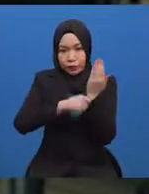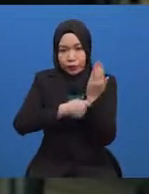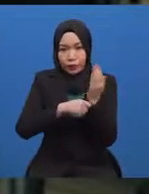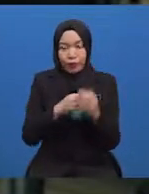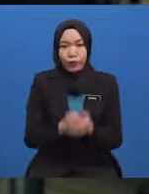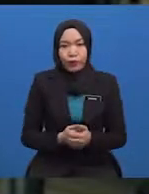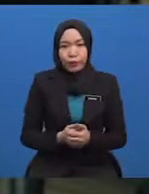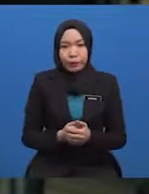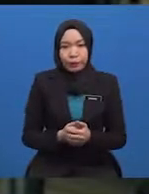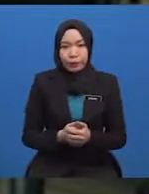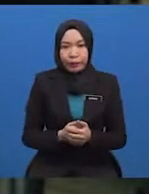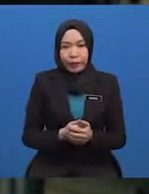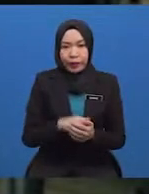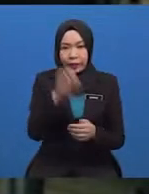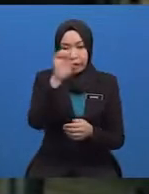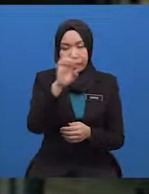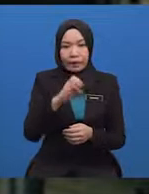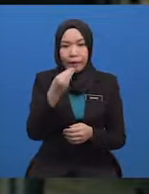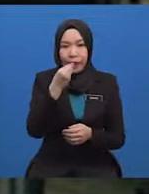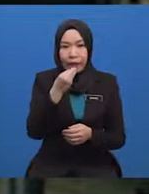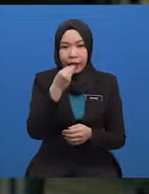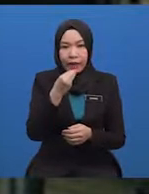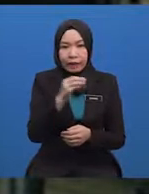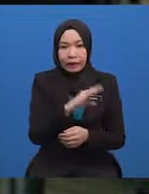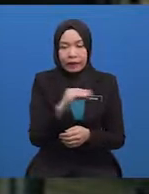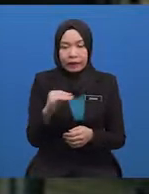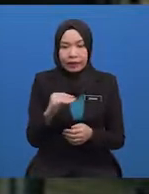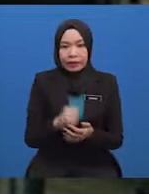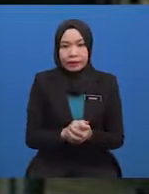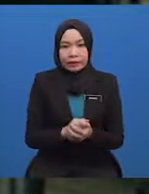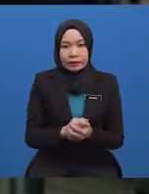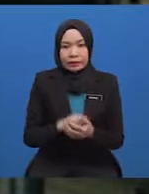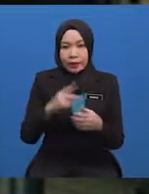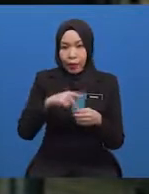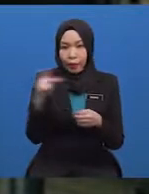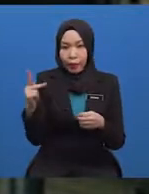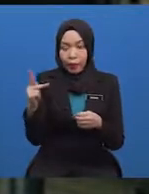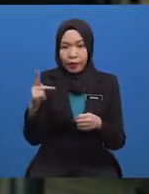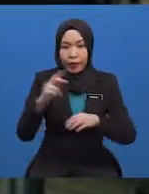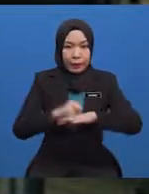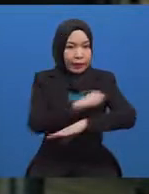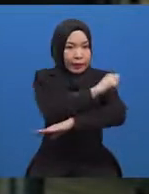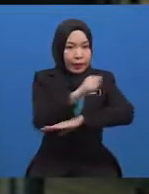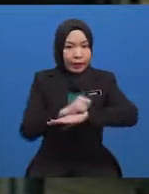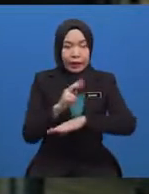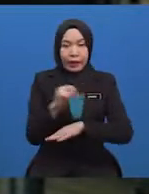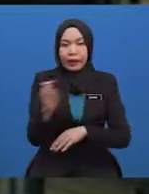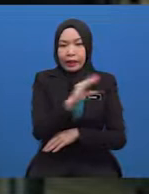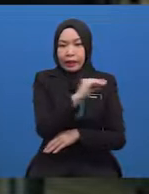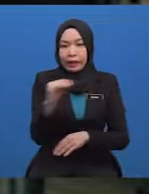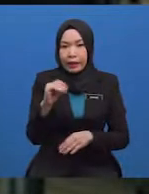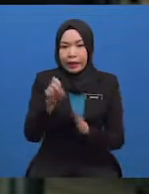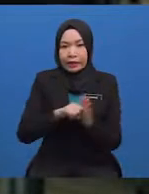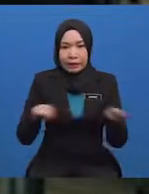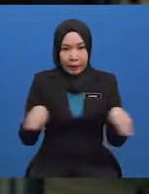yang berintensif buruh, aktiviti pemprosesan produk pertanian dan sebagainya. Perindustrian